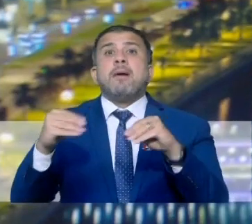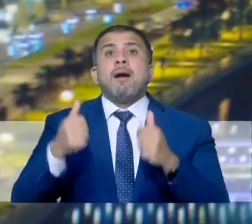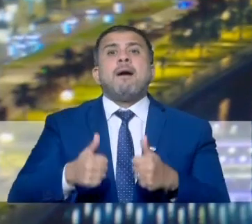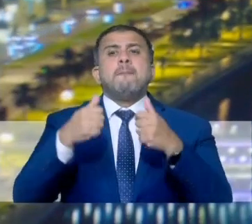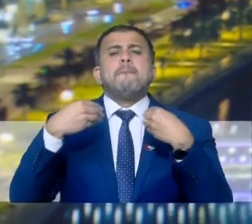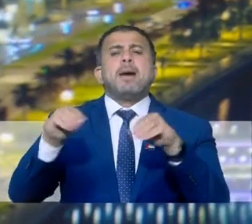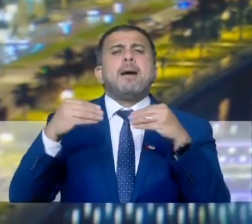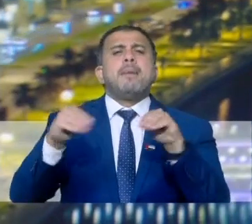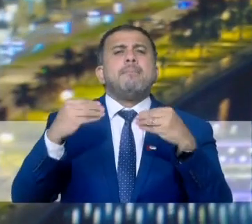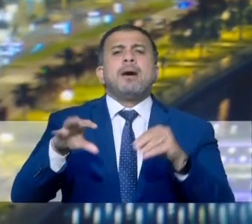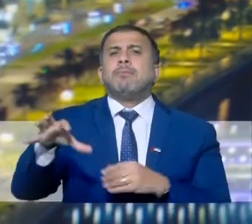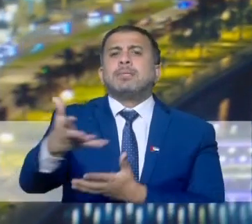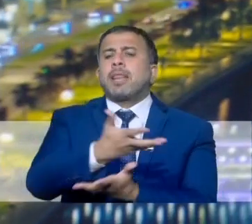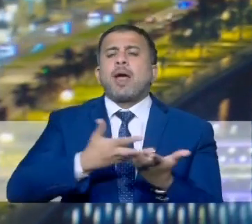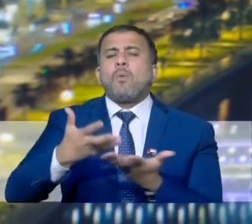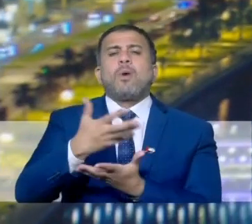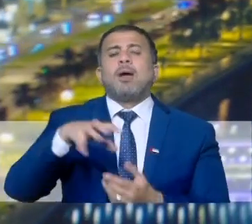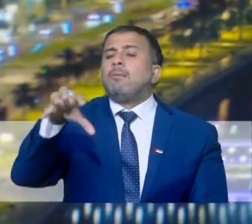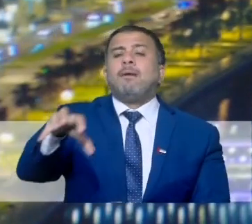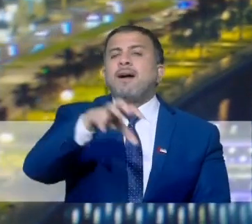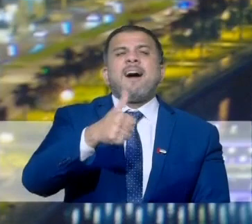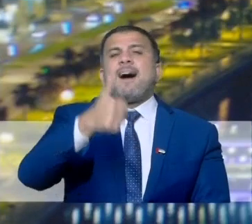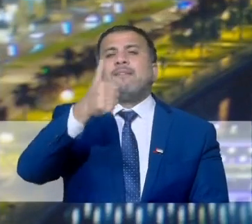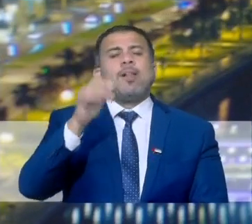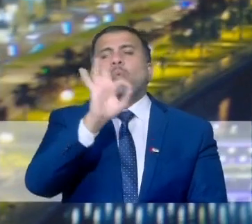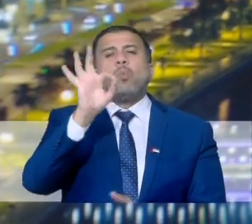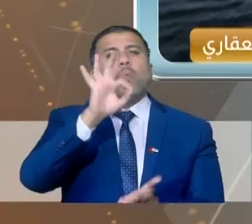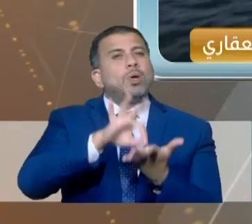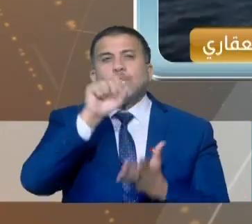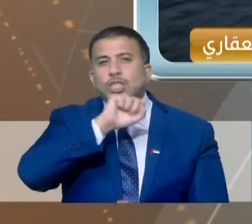معاملات البيع وحجم التداول النقدي الذي حققته؟